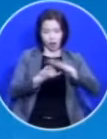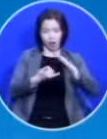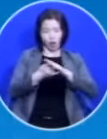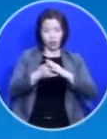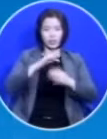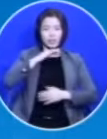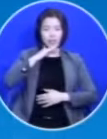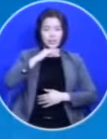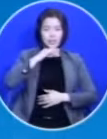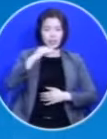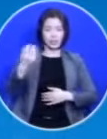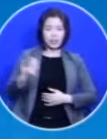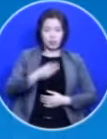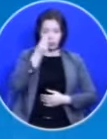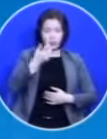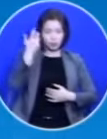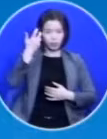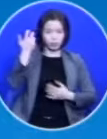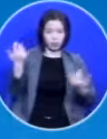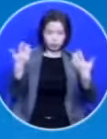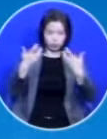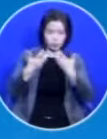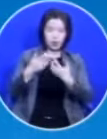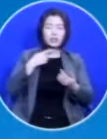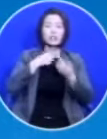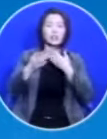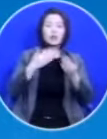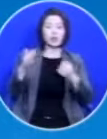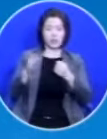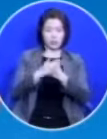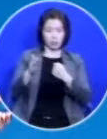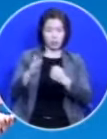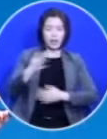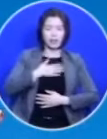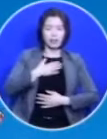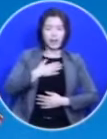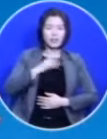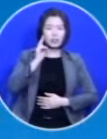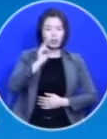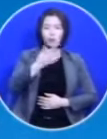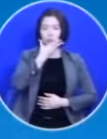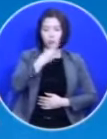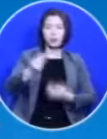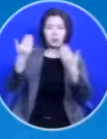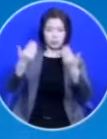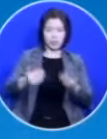성령충만을 경험했으니 말이다 나는 너무 복을